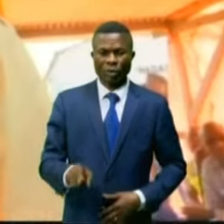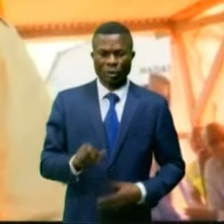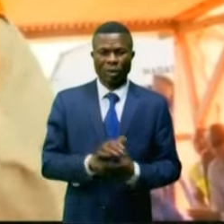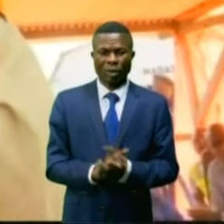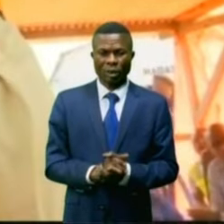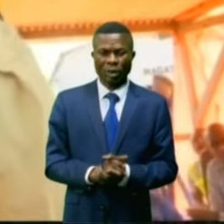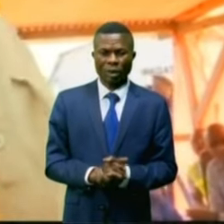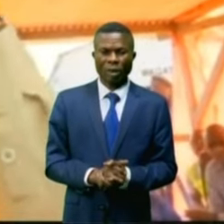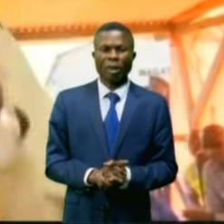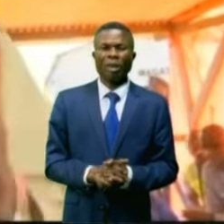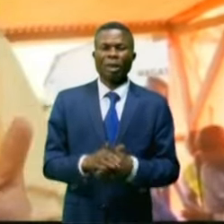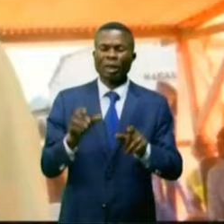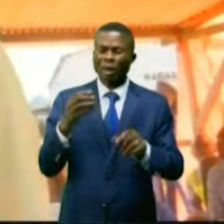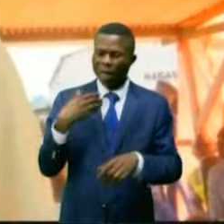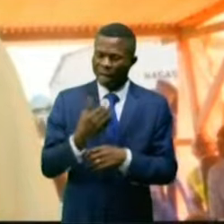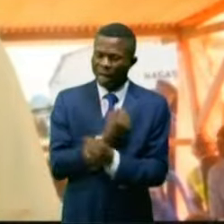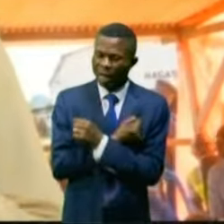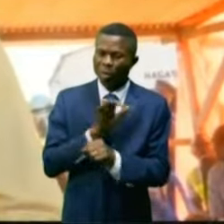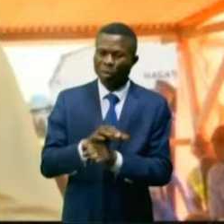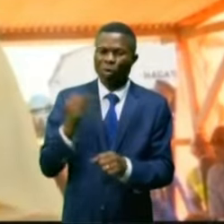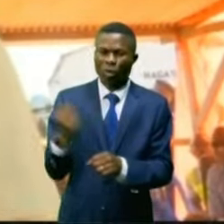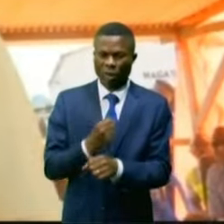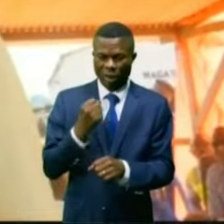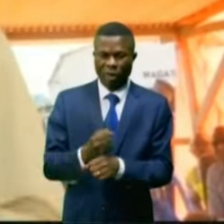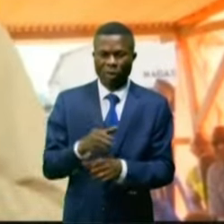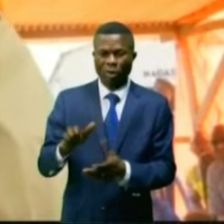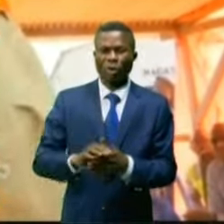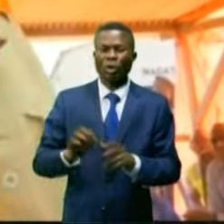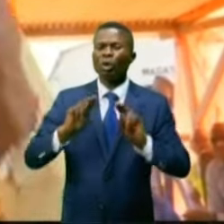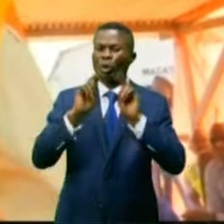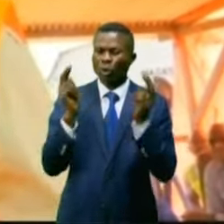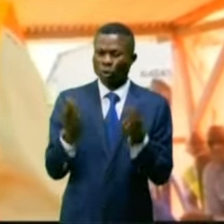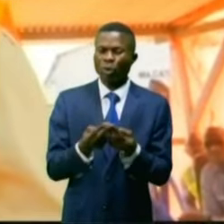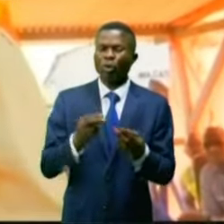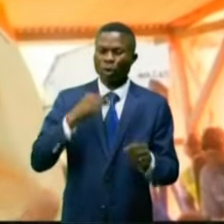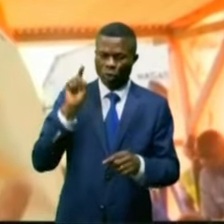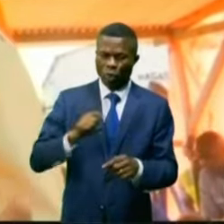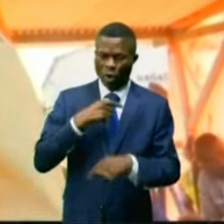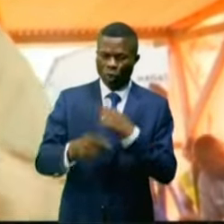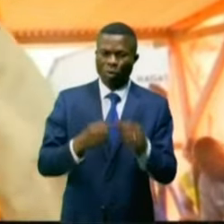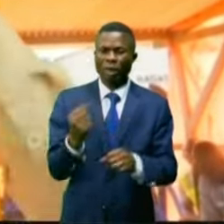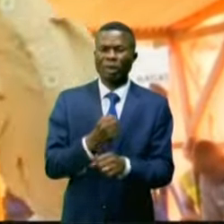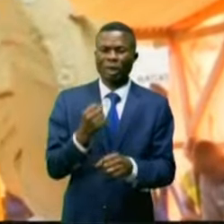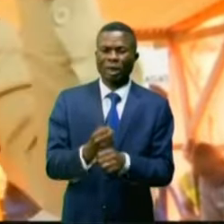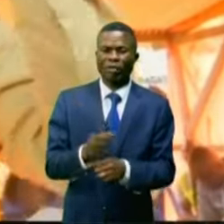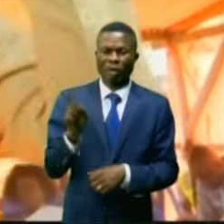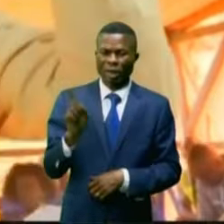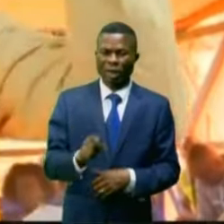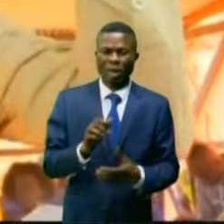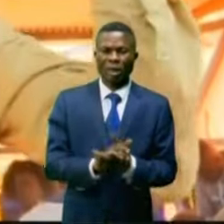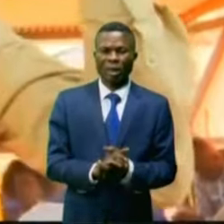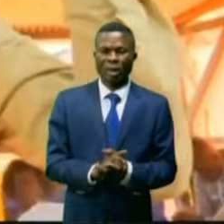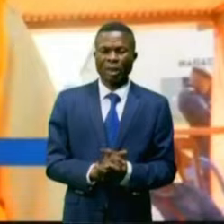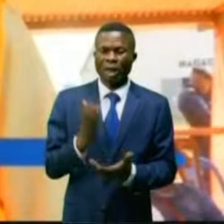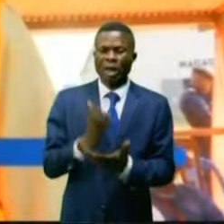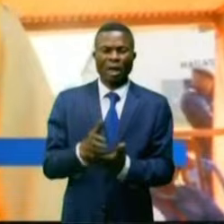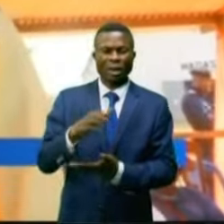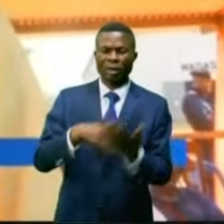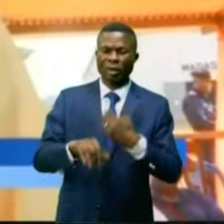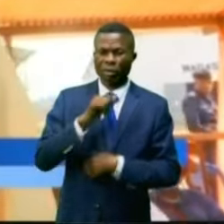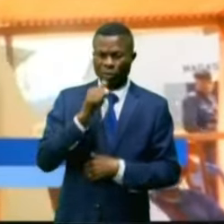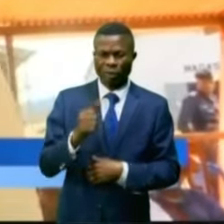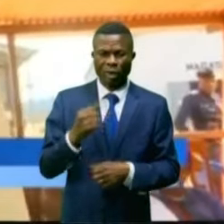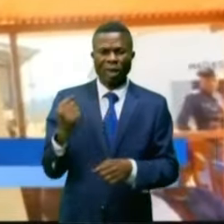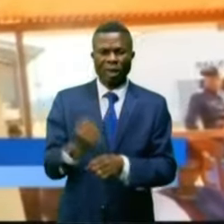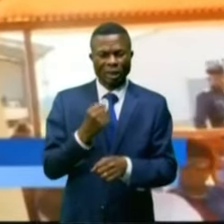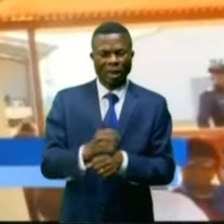palmiers à huile. L'usine doit donc fonctionner dans les jours qui viennent pour créer beaucoup d'emplois. Nous devons cultiver la